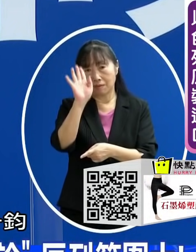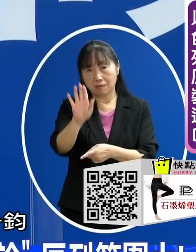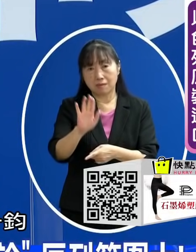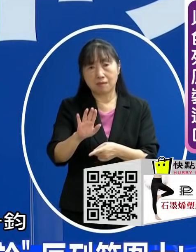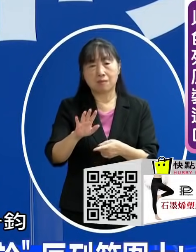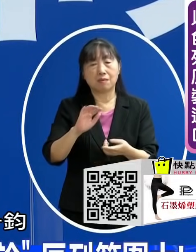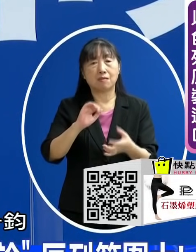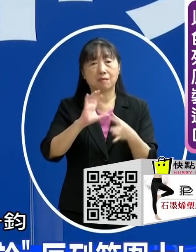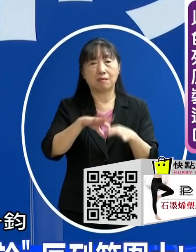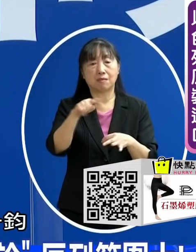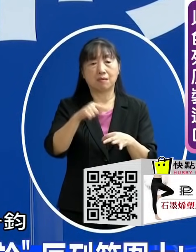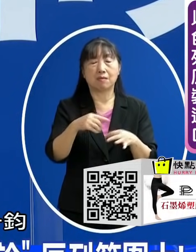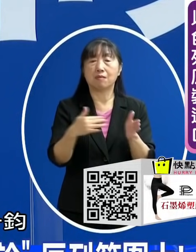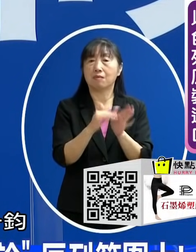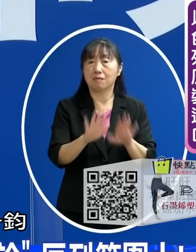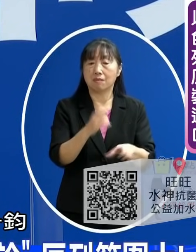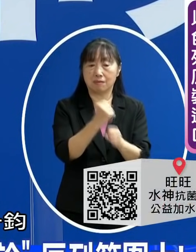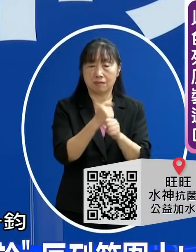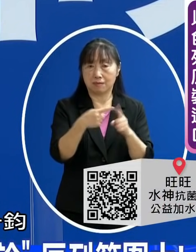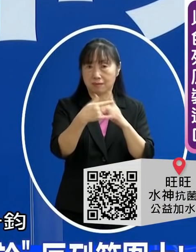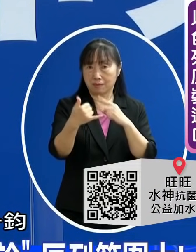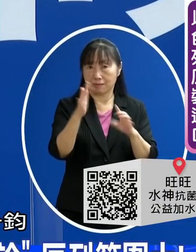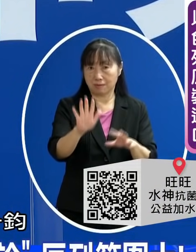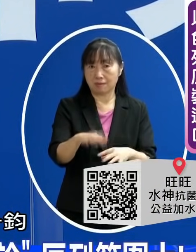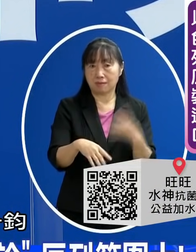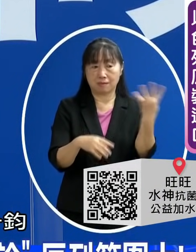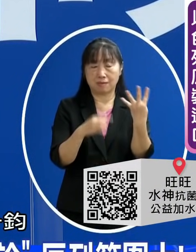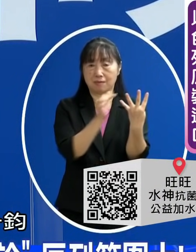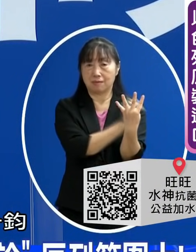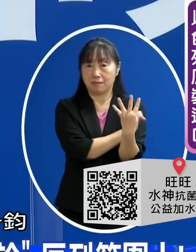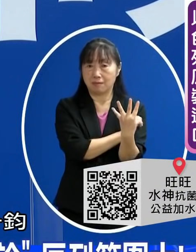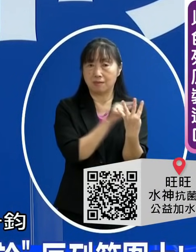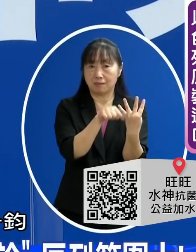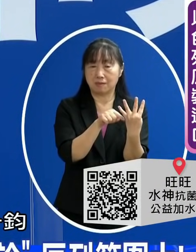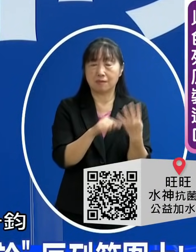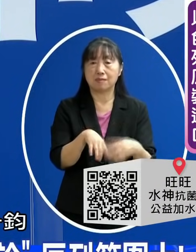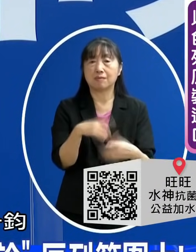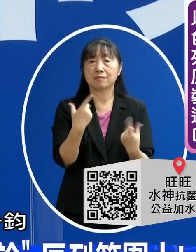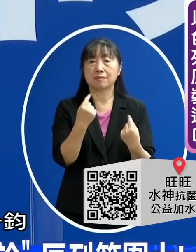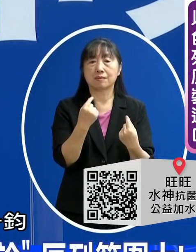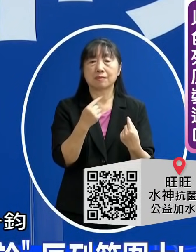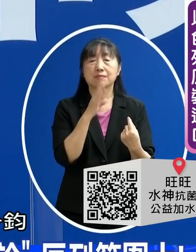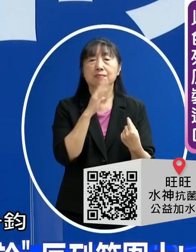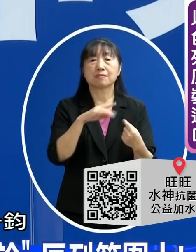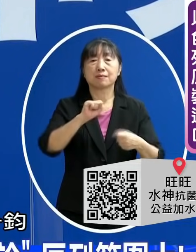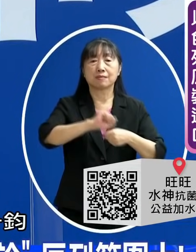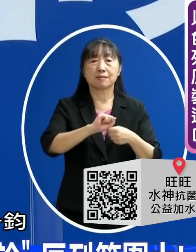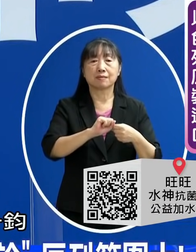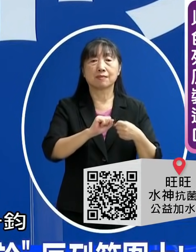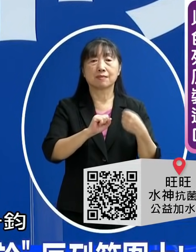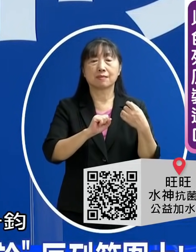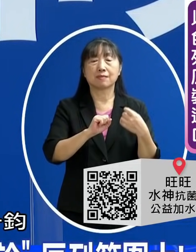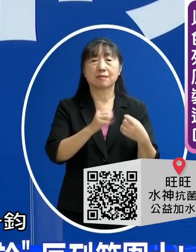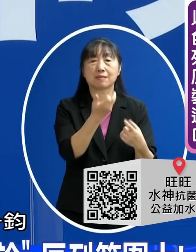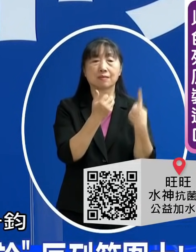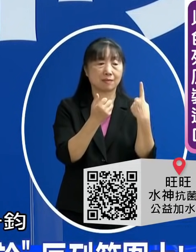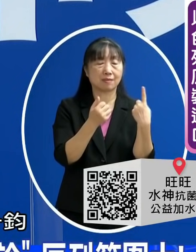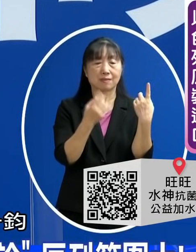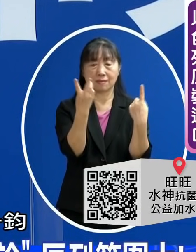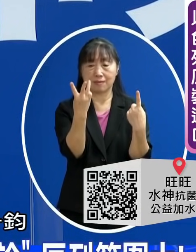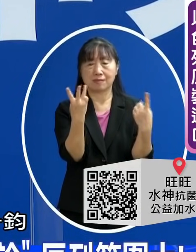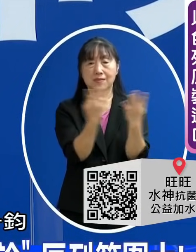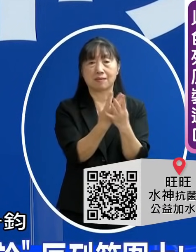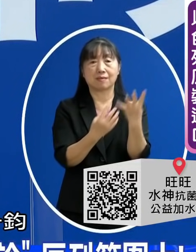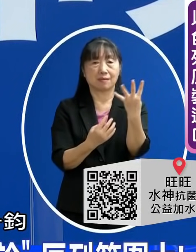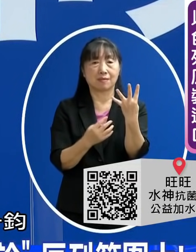前为止的话，工作人员部分就是有4位护理师，有后续连同第一个，就是总共有4位护理师以及